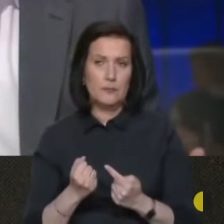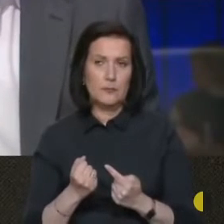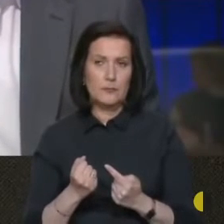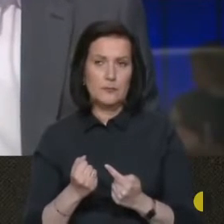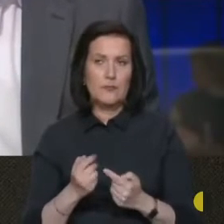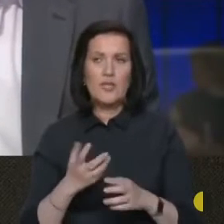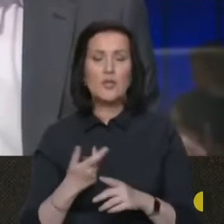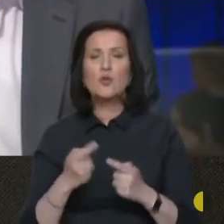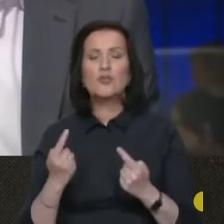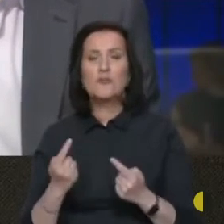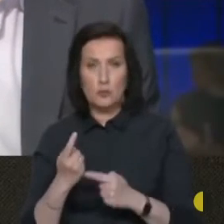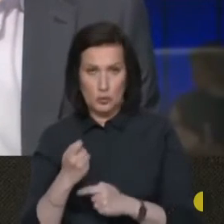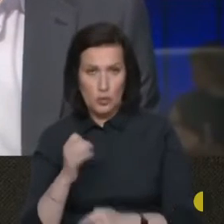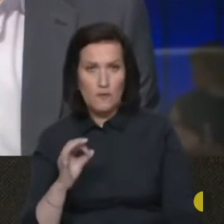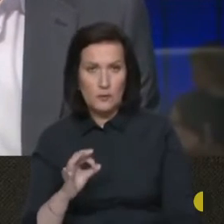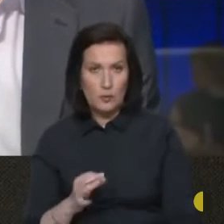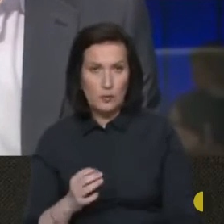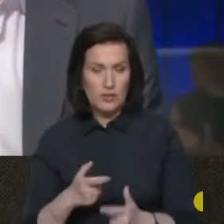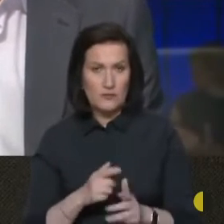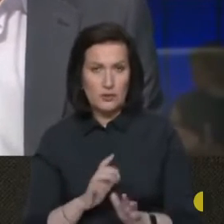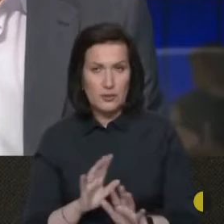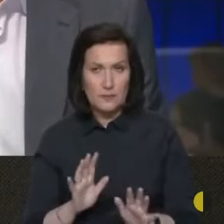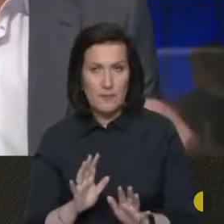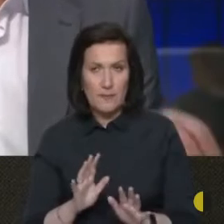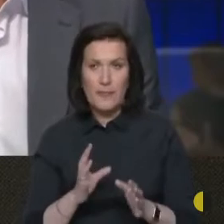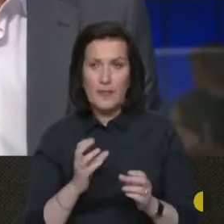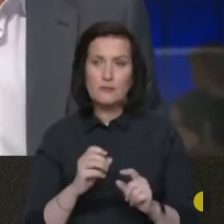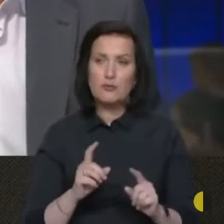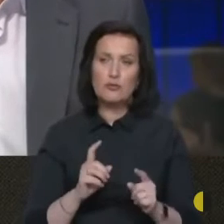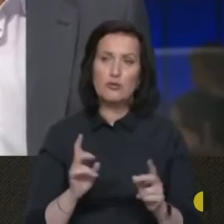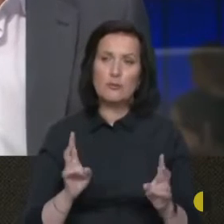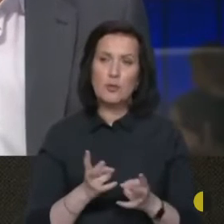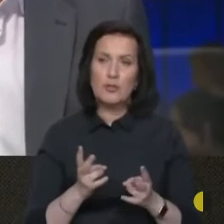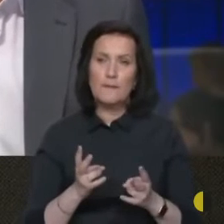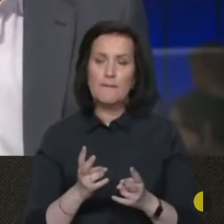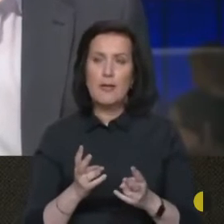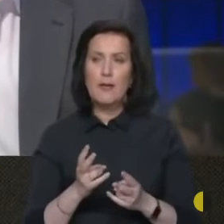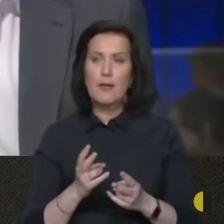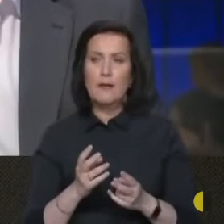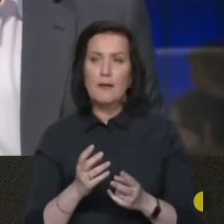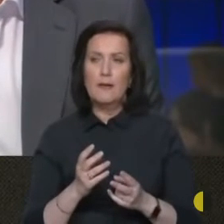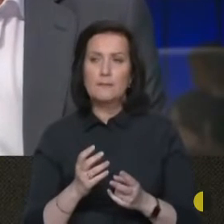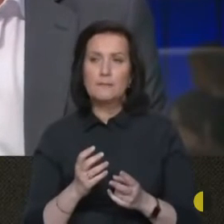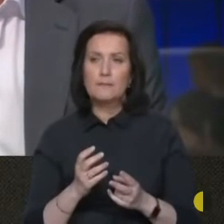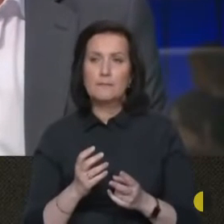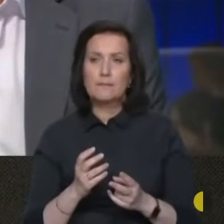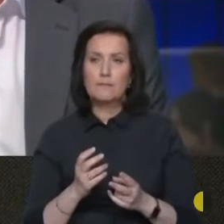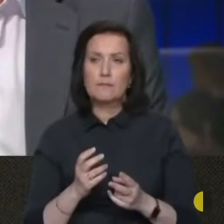Досить велика, це 100% чи ні? Чи ще щось потрібно зробити і що саме?